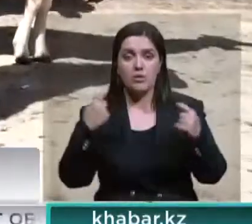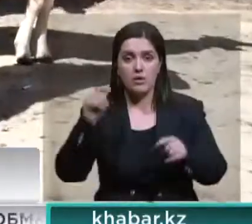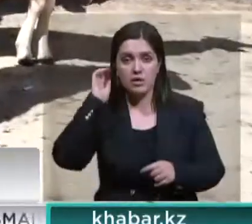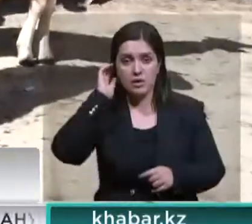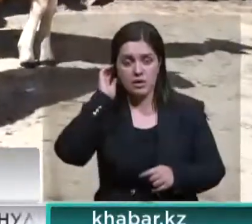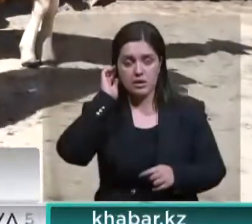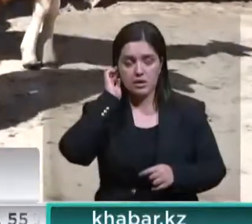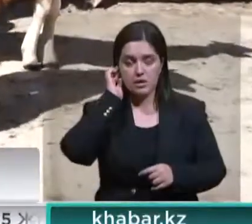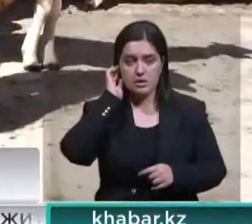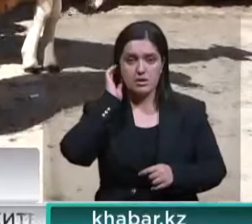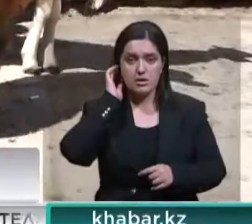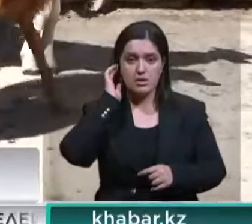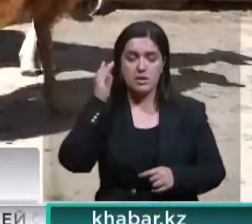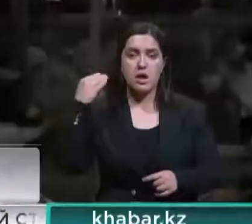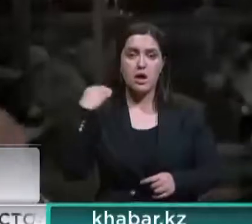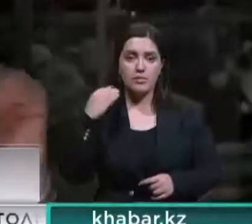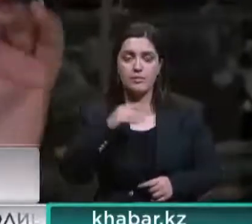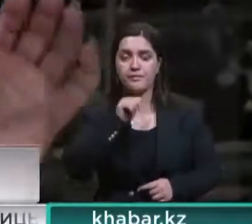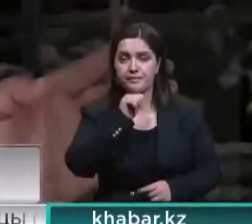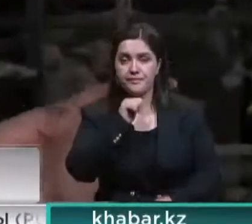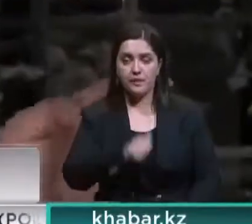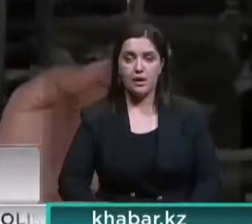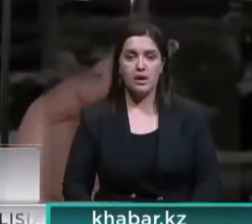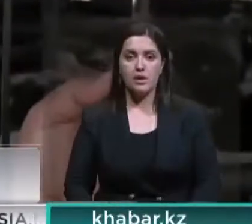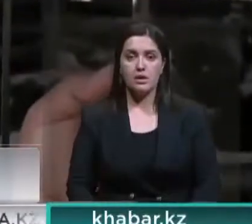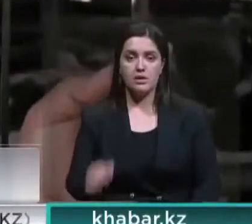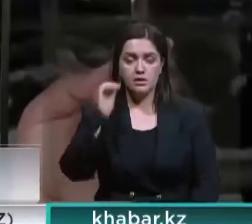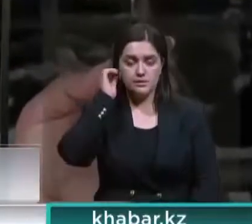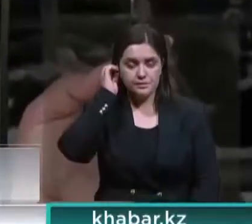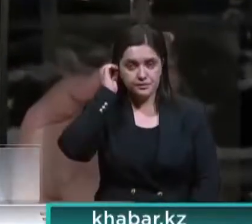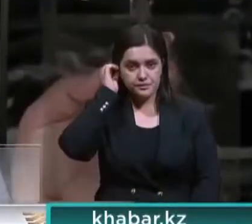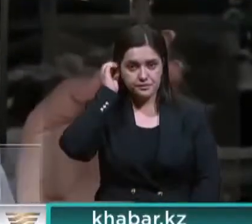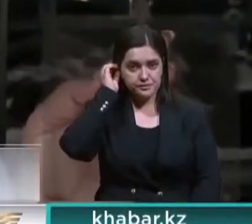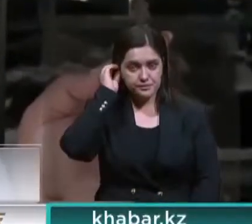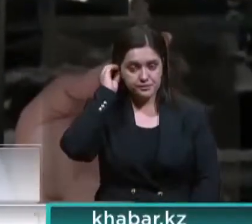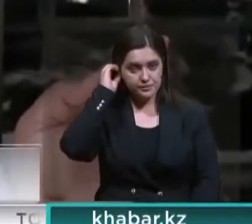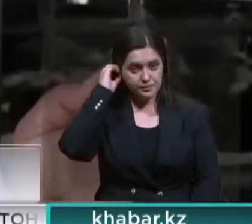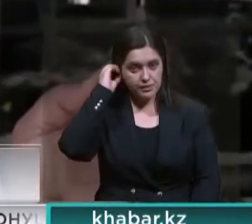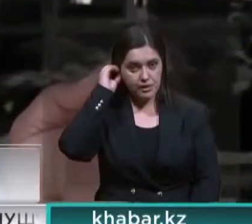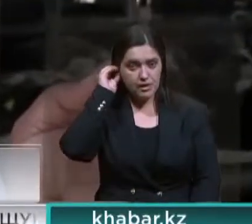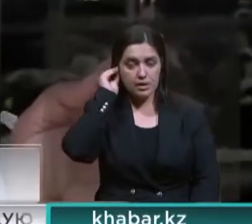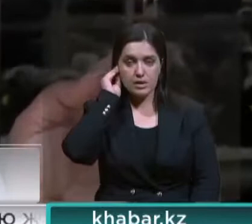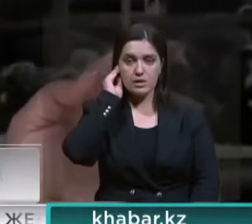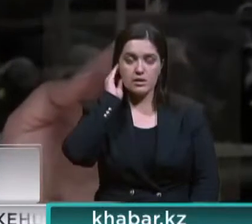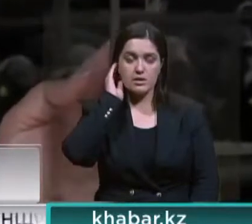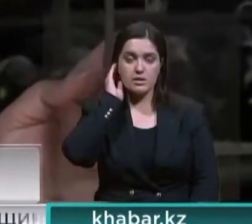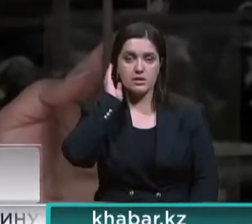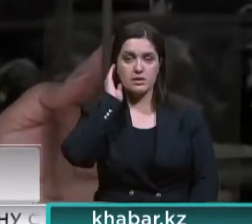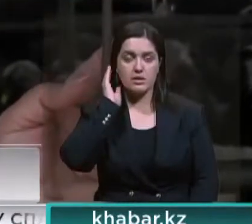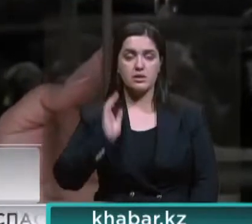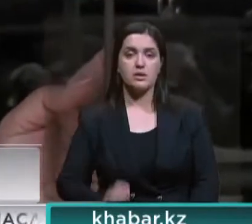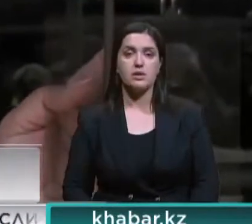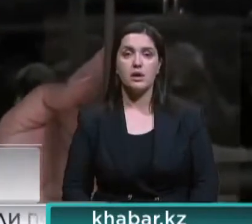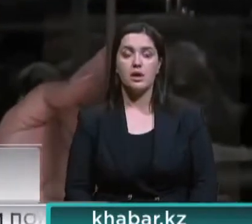Кустаная. Местный не пользуется спросом. Практически нет в этом году мангистауского скота на рынках. Цены по сравнению с прошлым